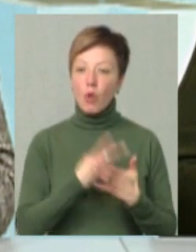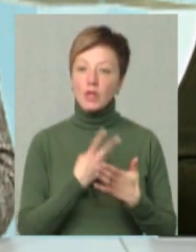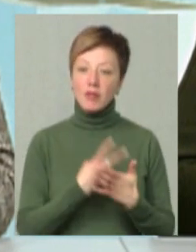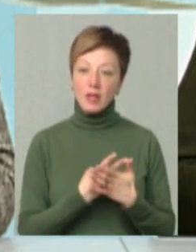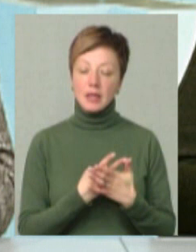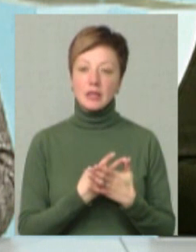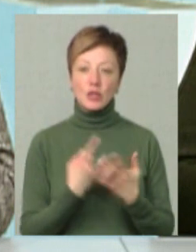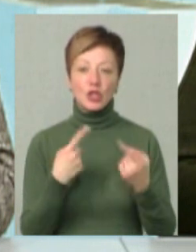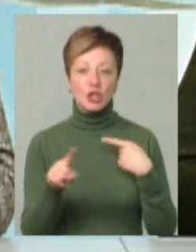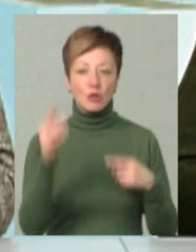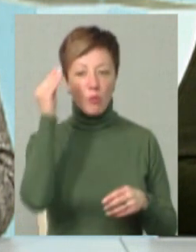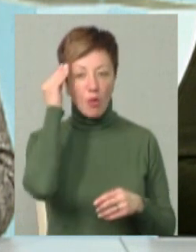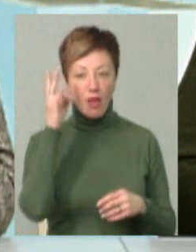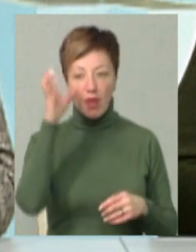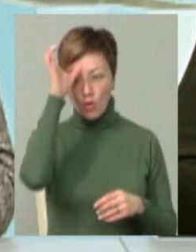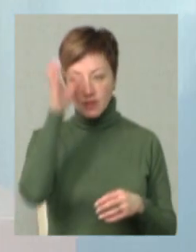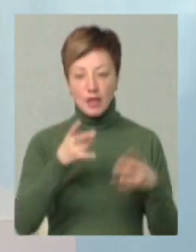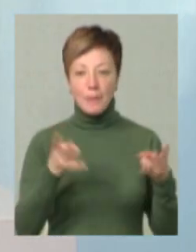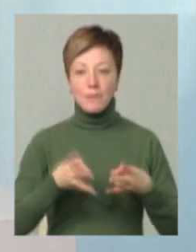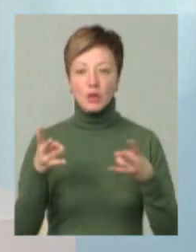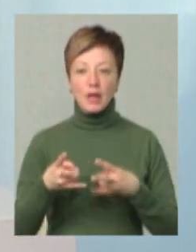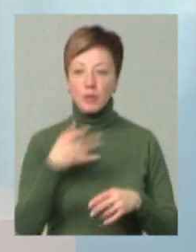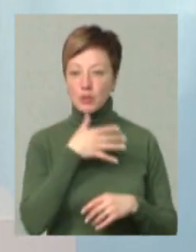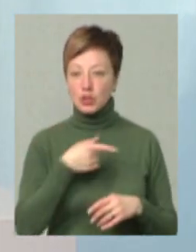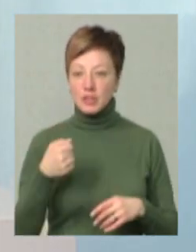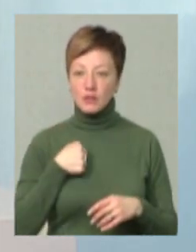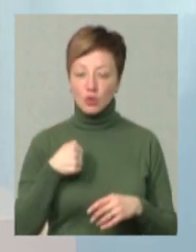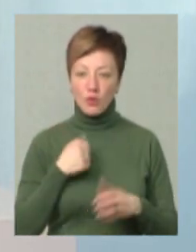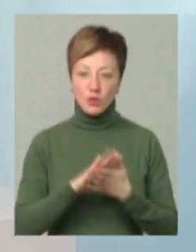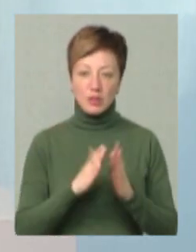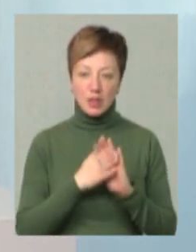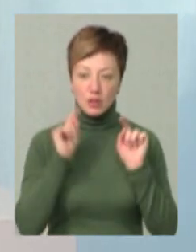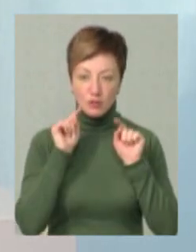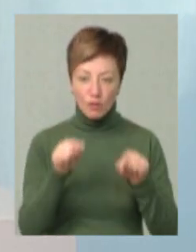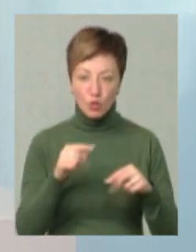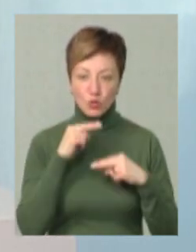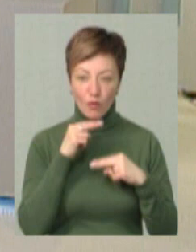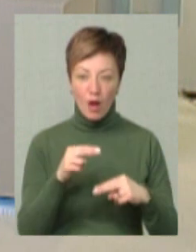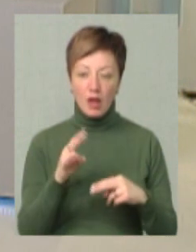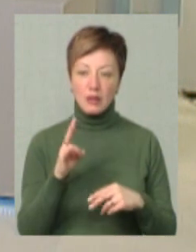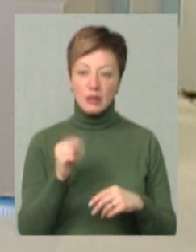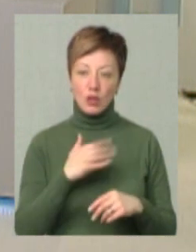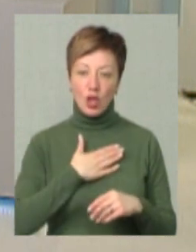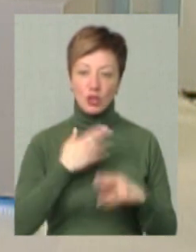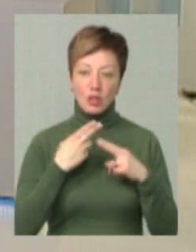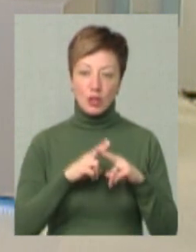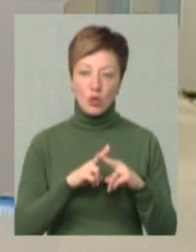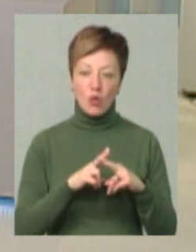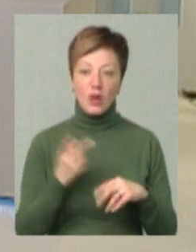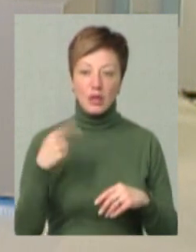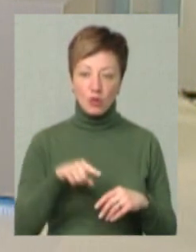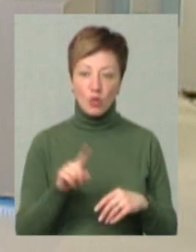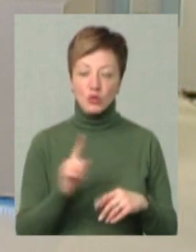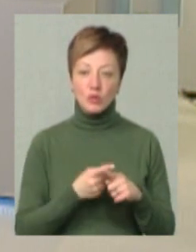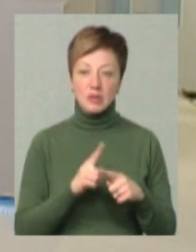подивитися іншим поглядом на освітні потреби під час військового часу і сфокусувати наші технології на тому,